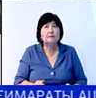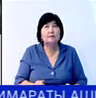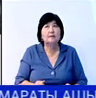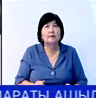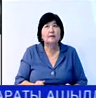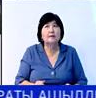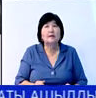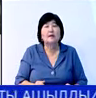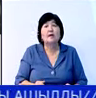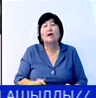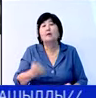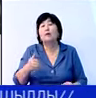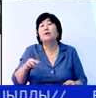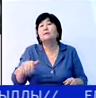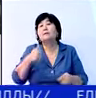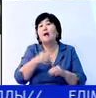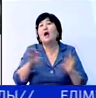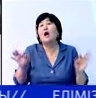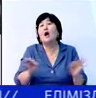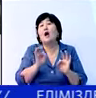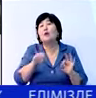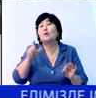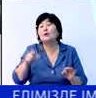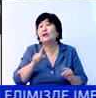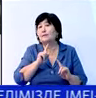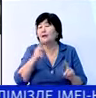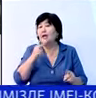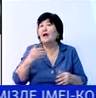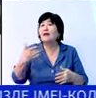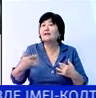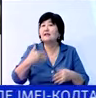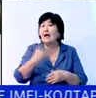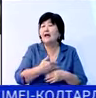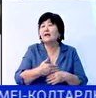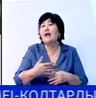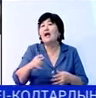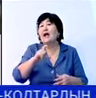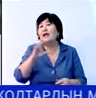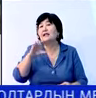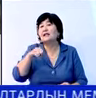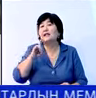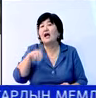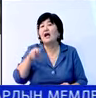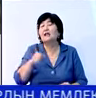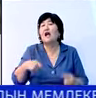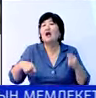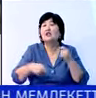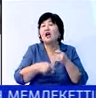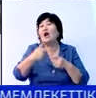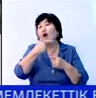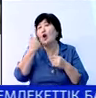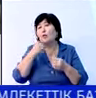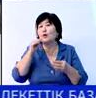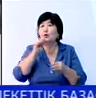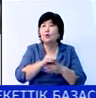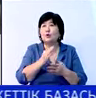Қызылорданың бет қаймақтарын, музыканттарды біз басқа қырынан көріп отырмыз. Сахнамызға, мына эстрада шаңқобыз, қобыз қосылып отыр.